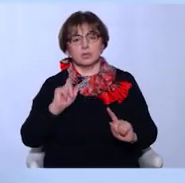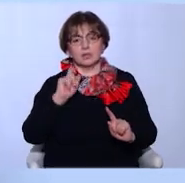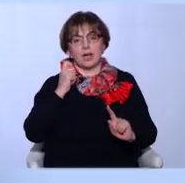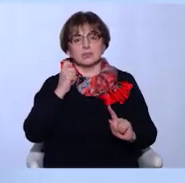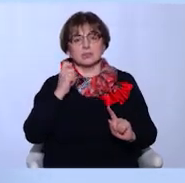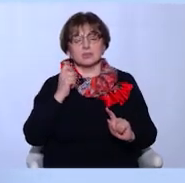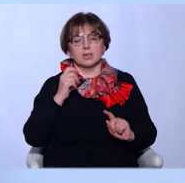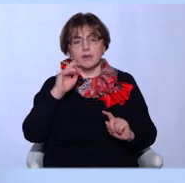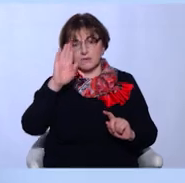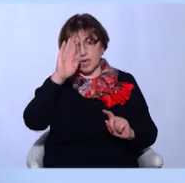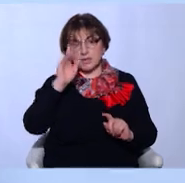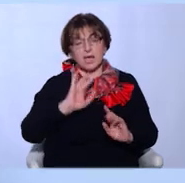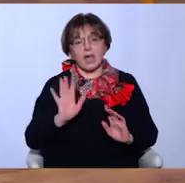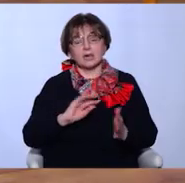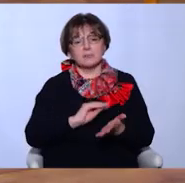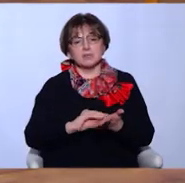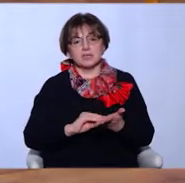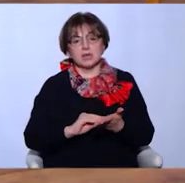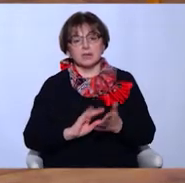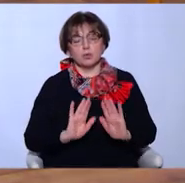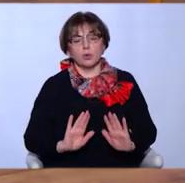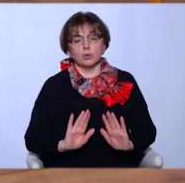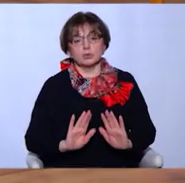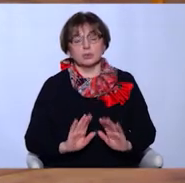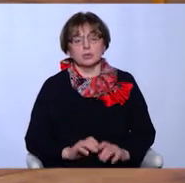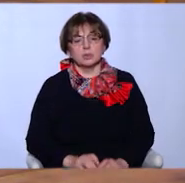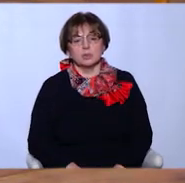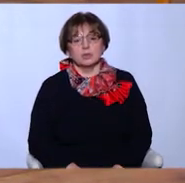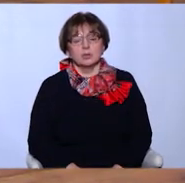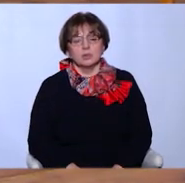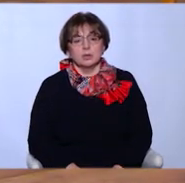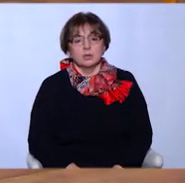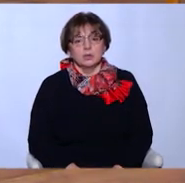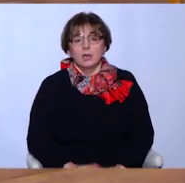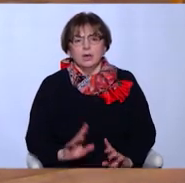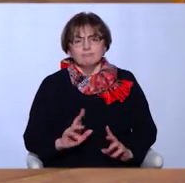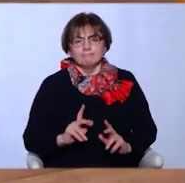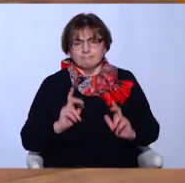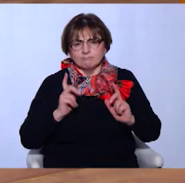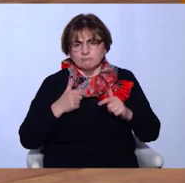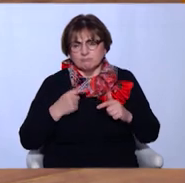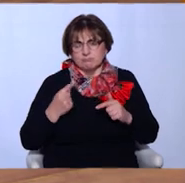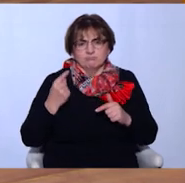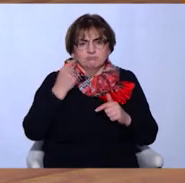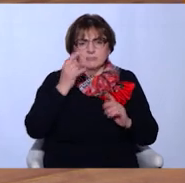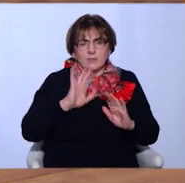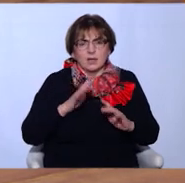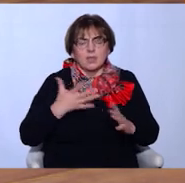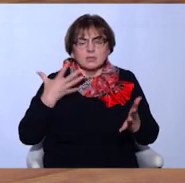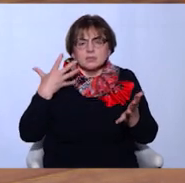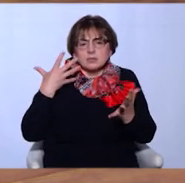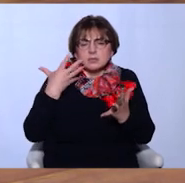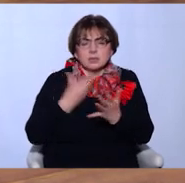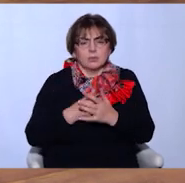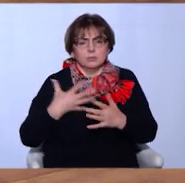მე ვიტყოდი, და არ ამწერალი. მხოლოდ იცით არ ეთაკილება. აი საკუთარ თავს